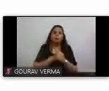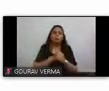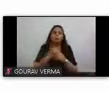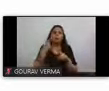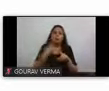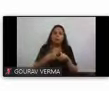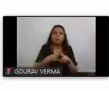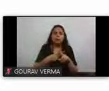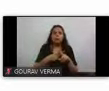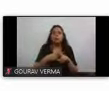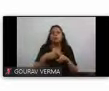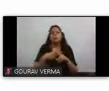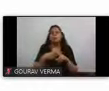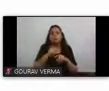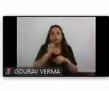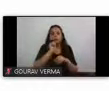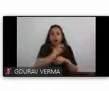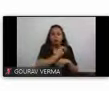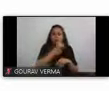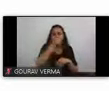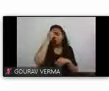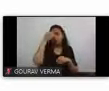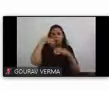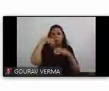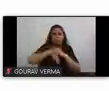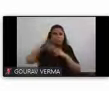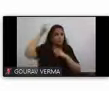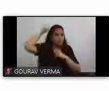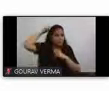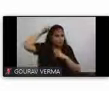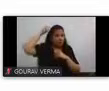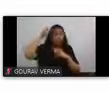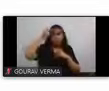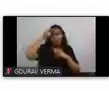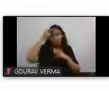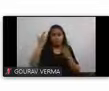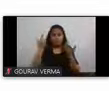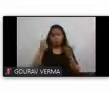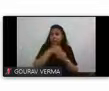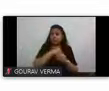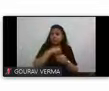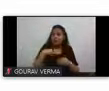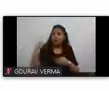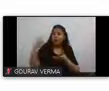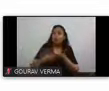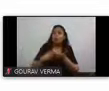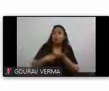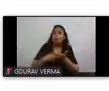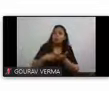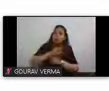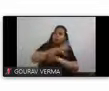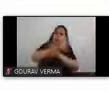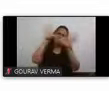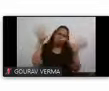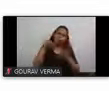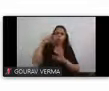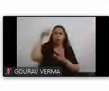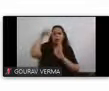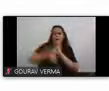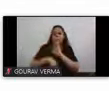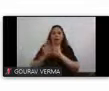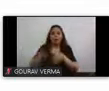है, कुछ और ब्रेन में प्रॉब्लम है, ये सब मेडिकल इंफॉर्मेशन में आपको मिल जाएगा। Then developmental information,